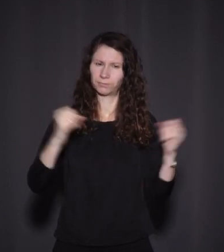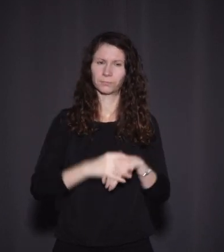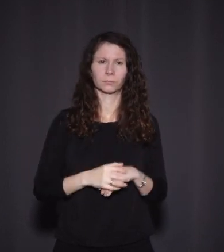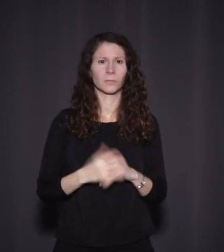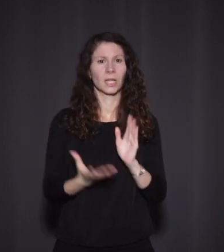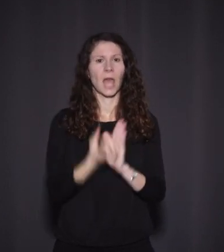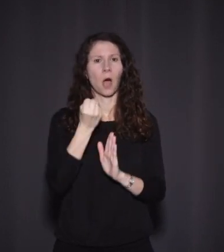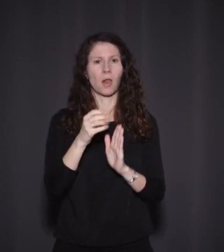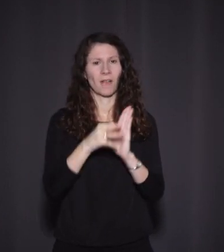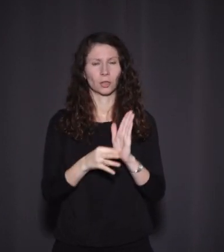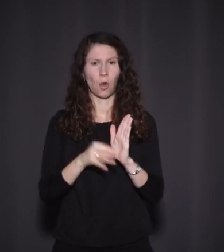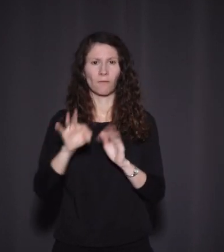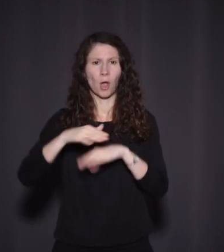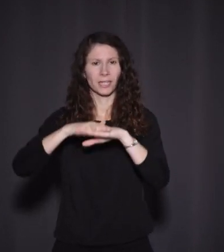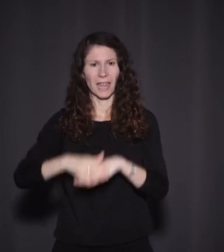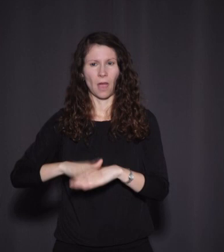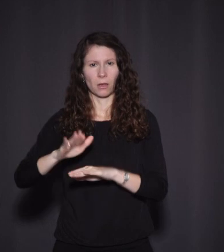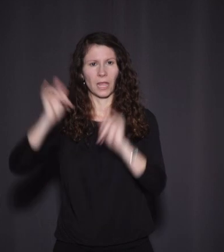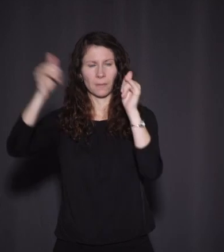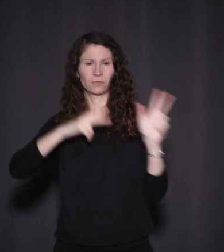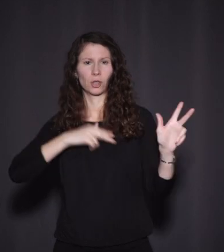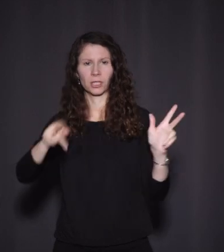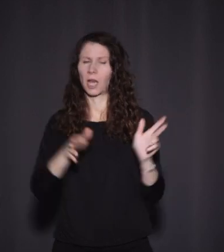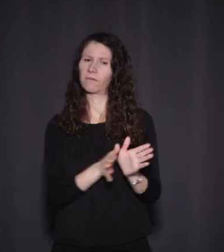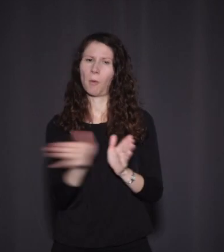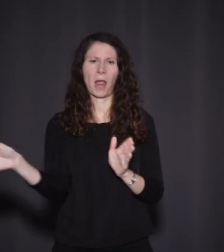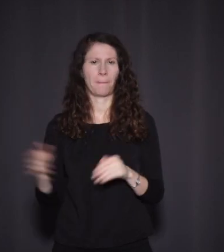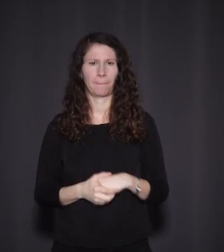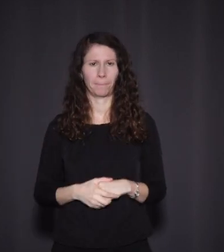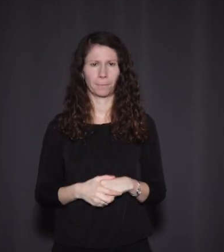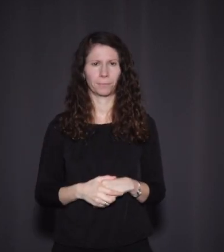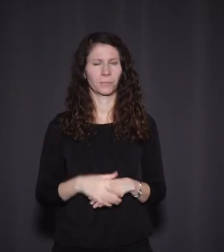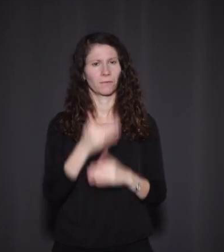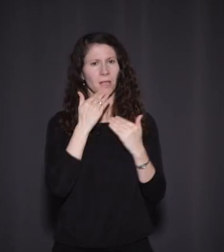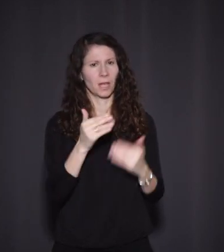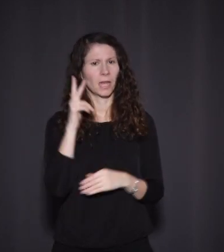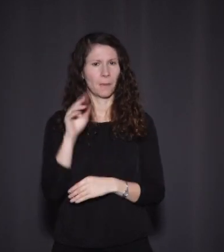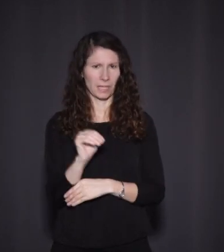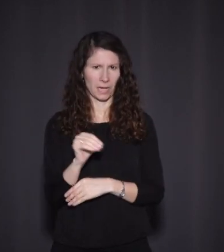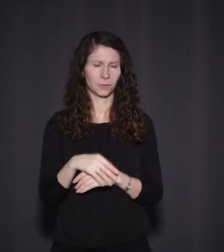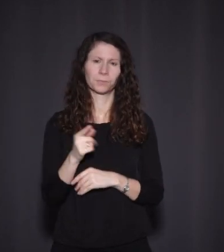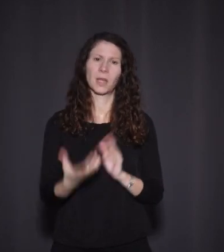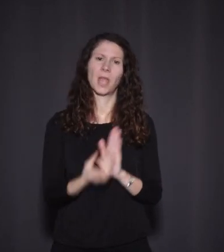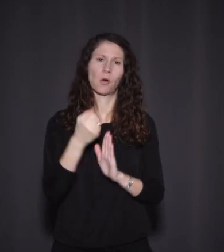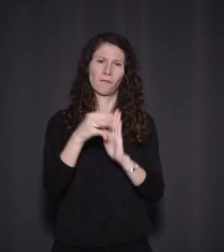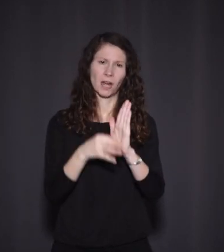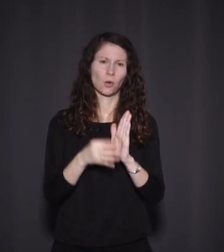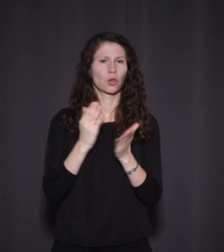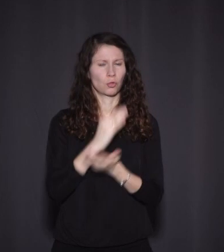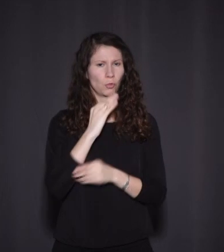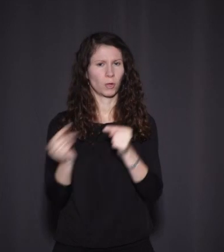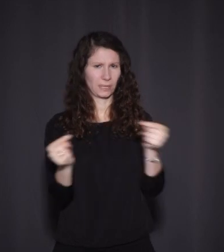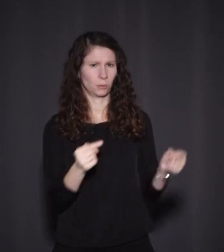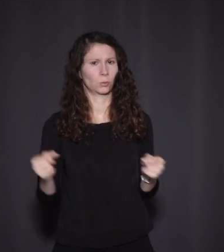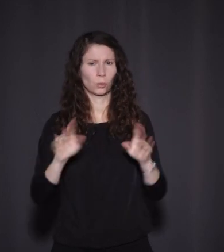der Lebenswirklichkeit der Rentnerinnen und Rentner vorbeigeht. Ja, danke schön, Herr Michaelis. Der Nachholfaktor ist ausreichend diskutiert. Es